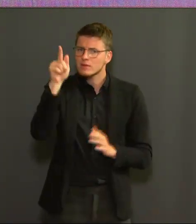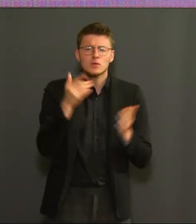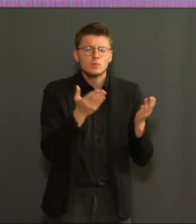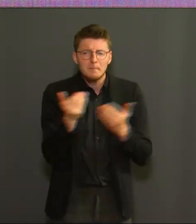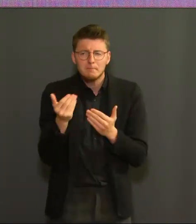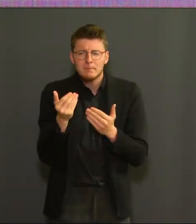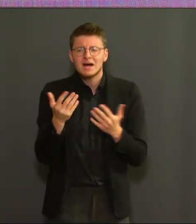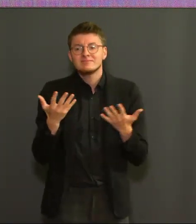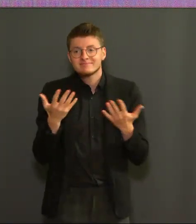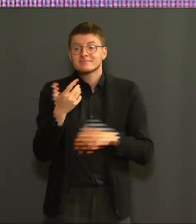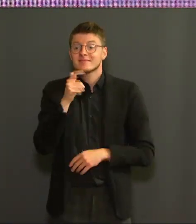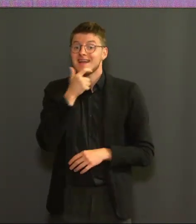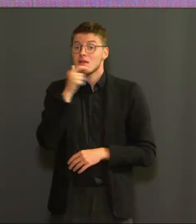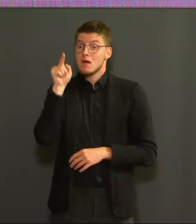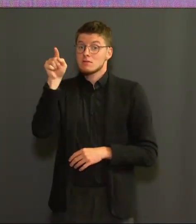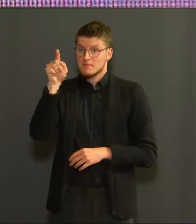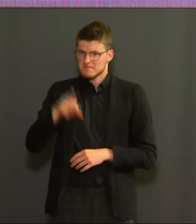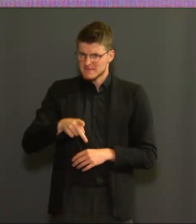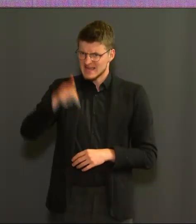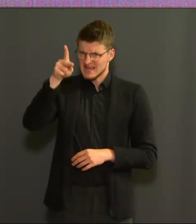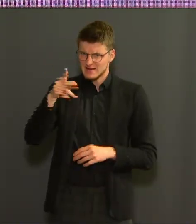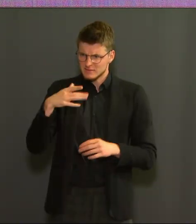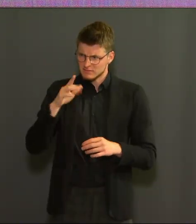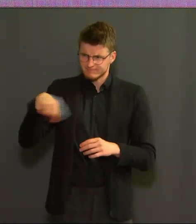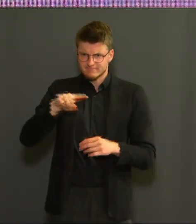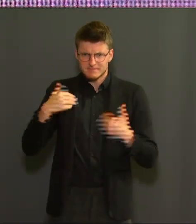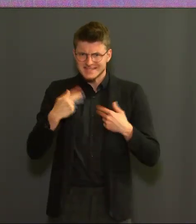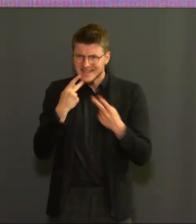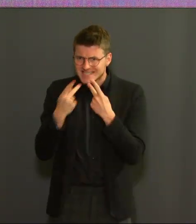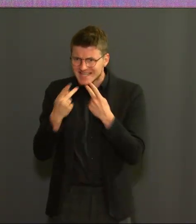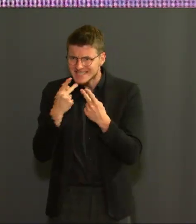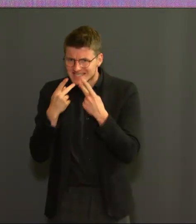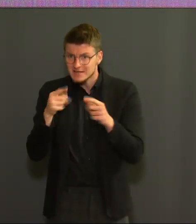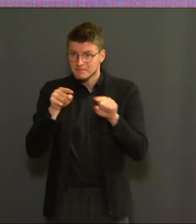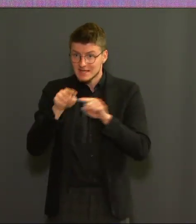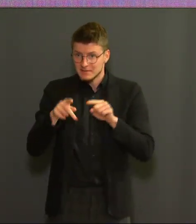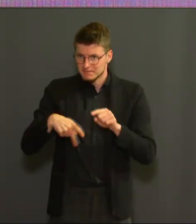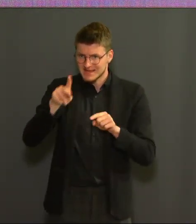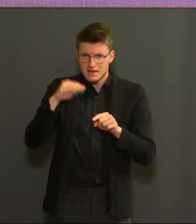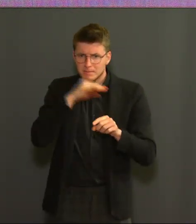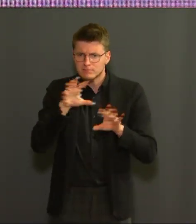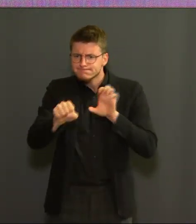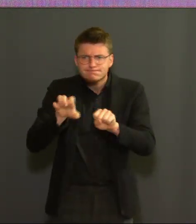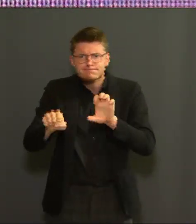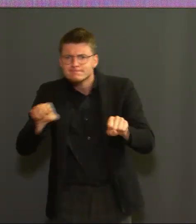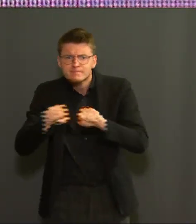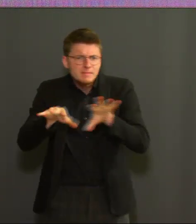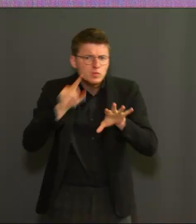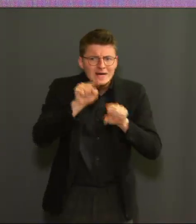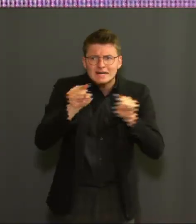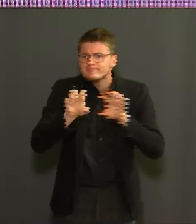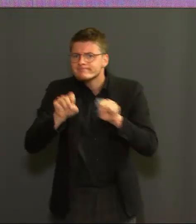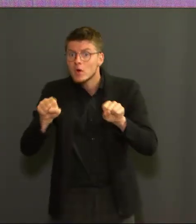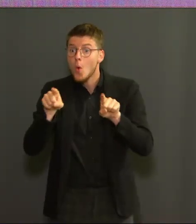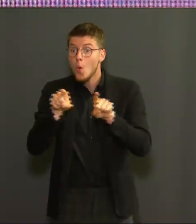België, waardoor meer besmettingen worden opgemerkt, maar waarschijnlijk ook omdat er reeds meer mensen beschermd zijn door